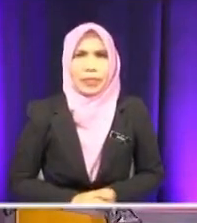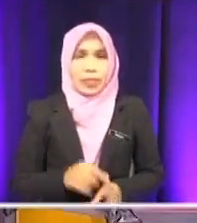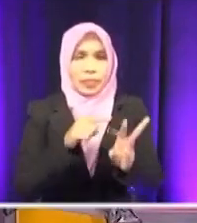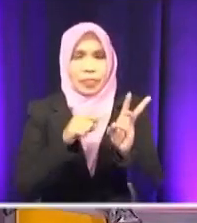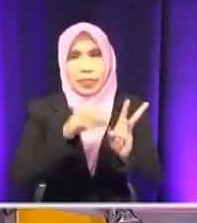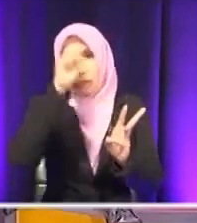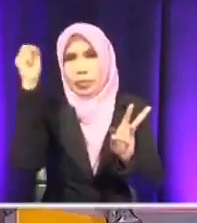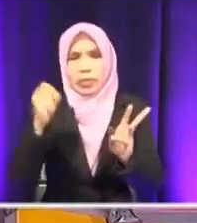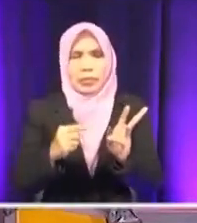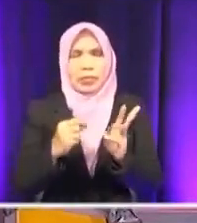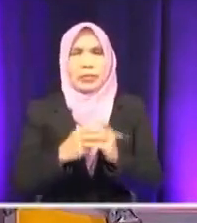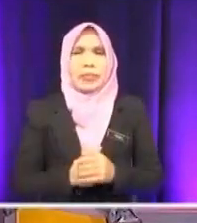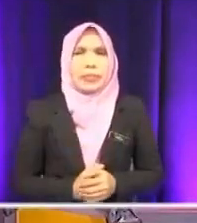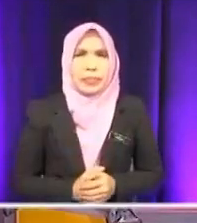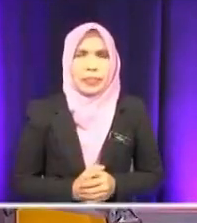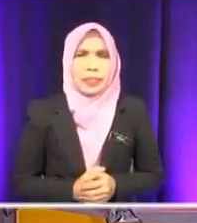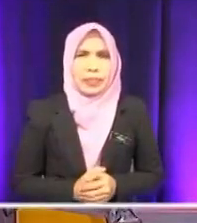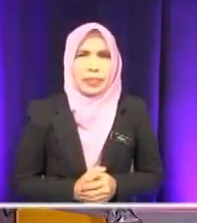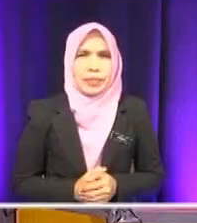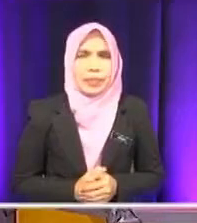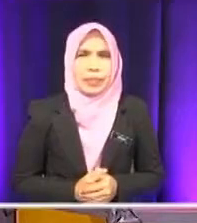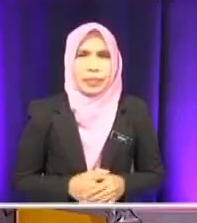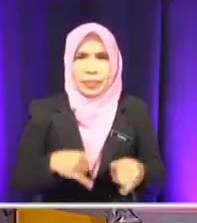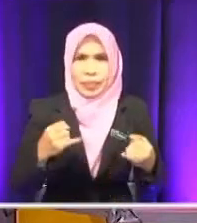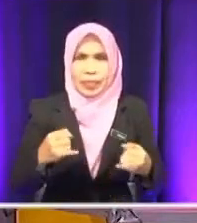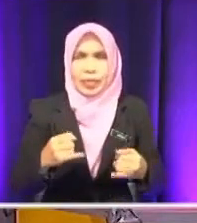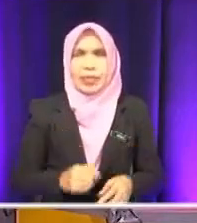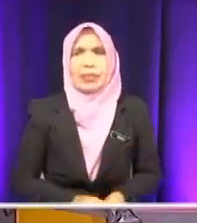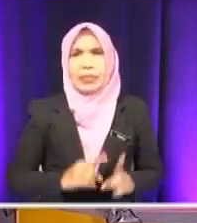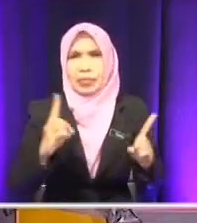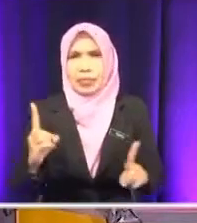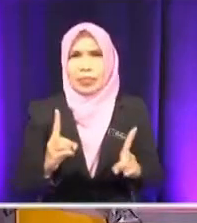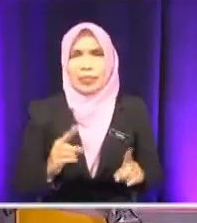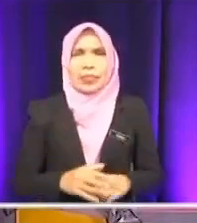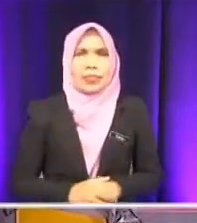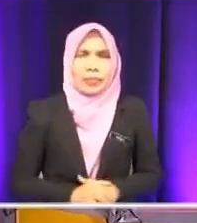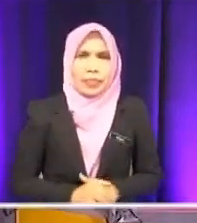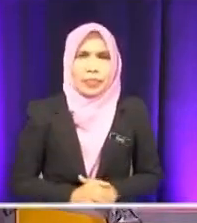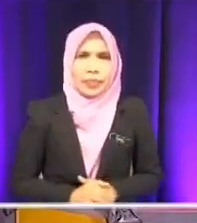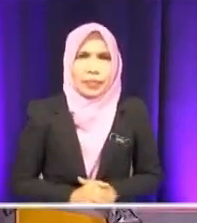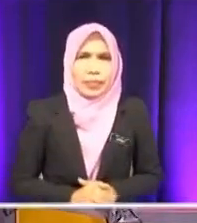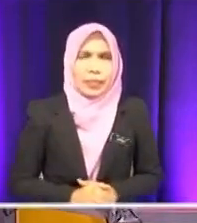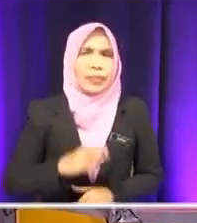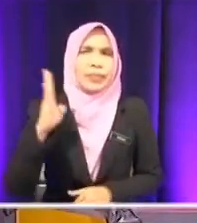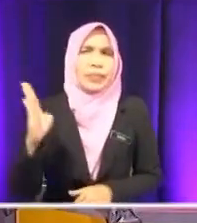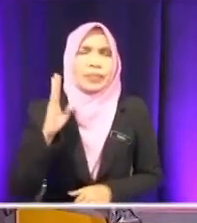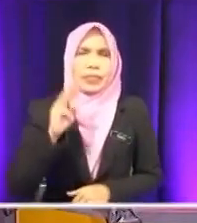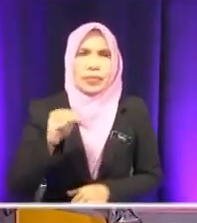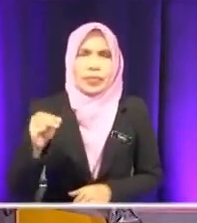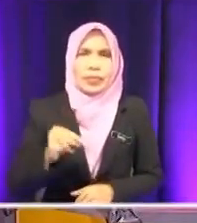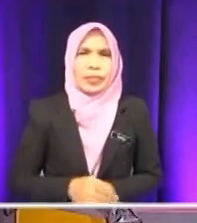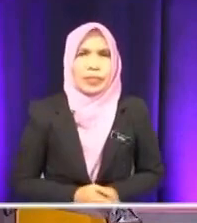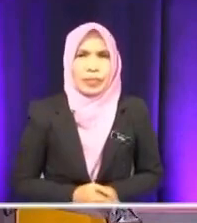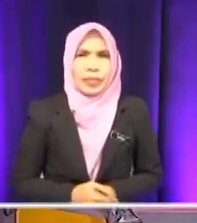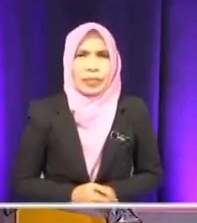keenam ini berkaitan dengan jenis data dalam jenis data biasanya murid-murid akan jawabnya tekan jenis